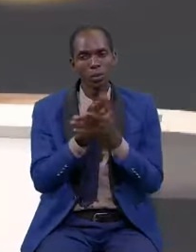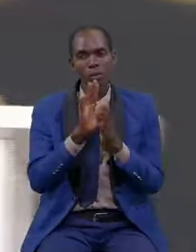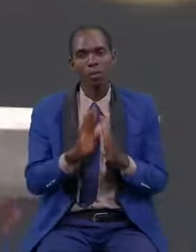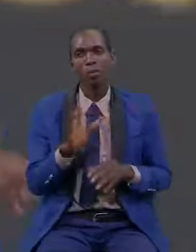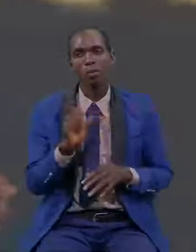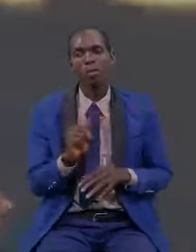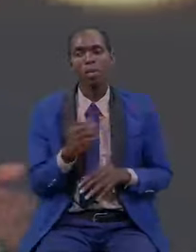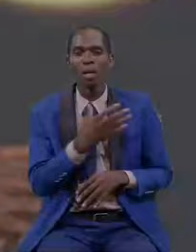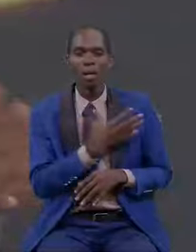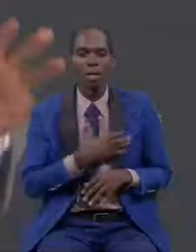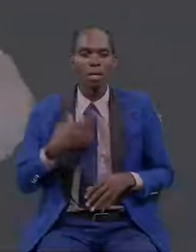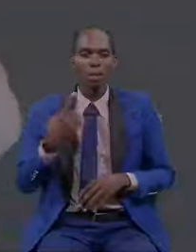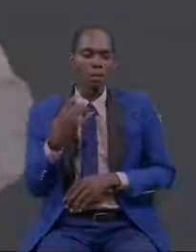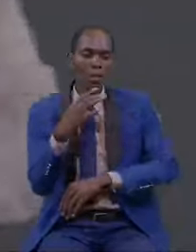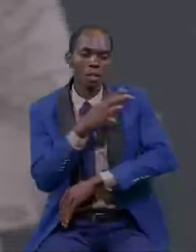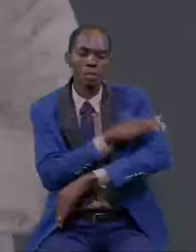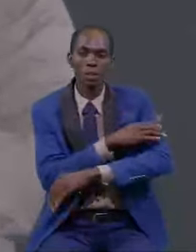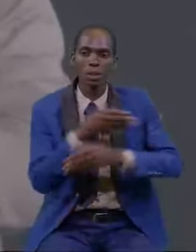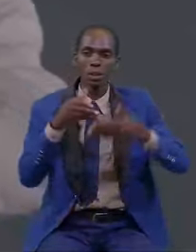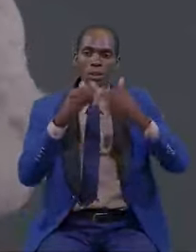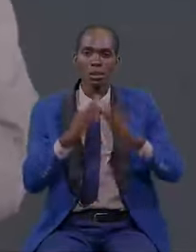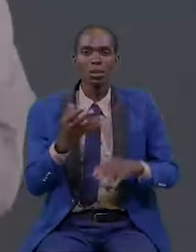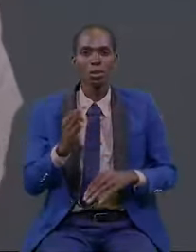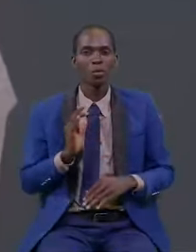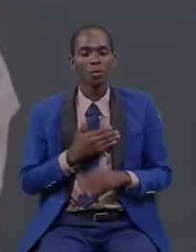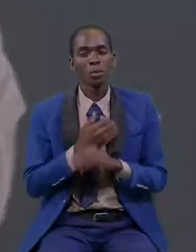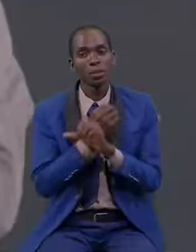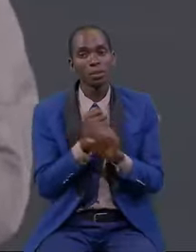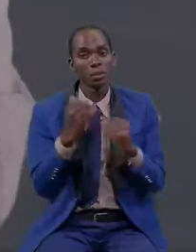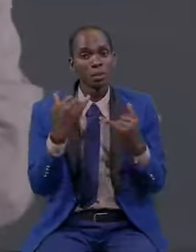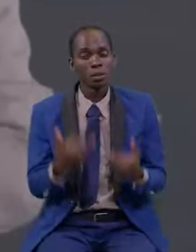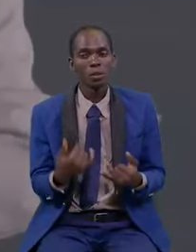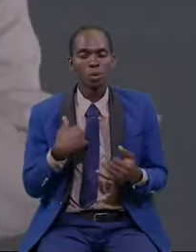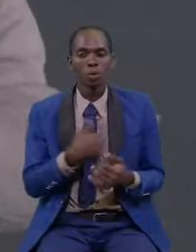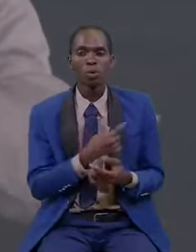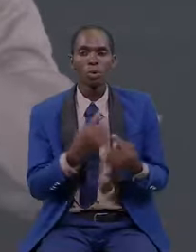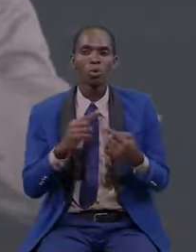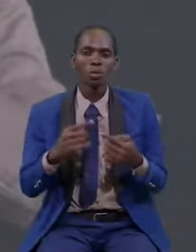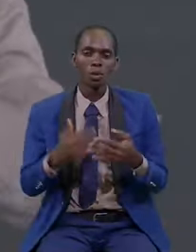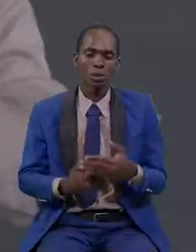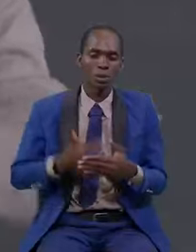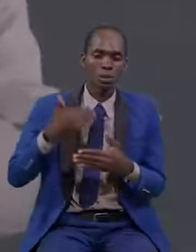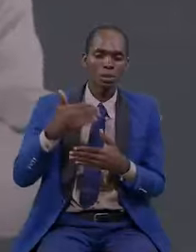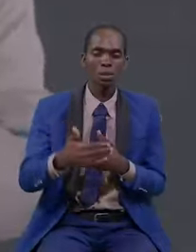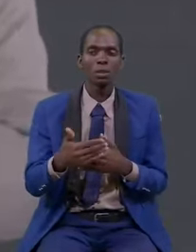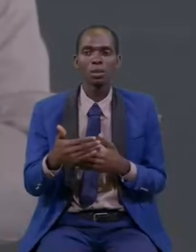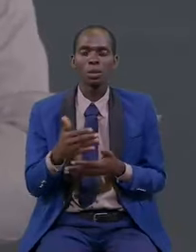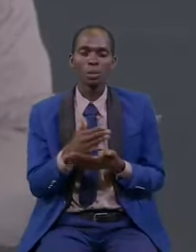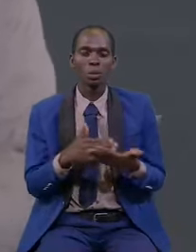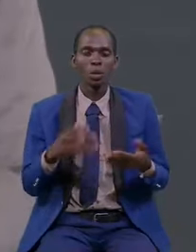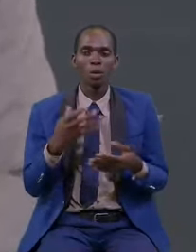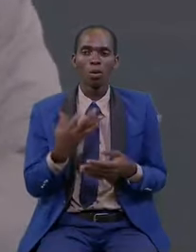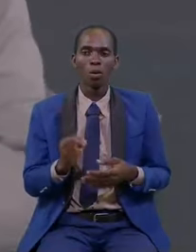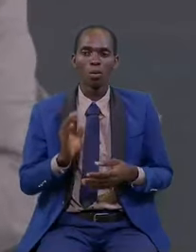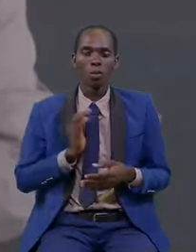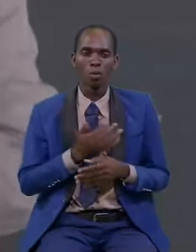le capitaine ou le prince de notre salut. Maintenant, nous venons à la seconde